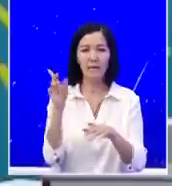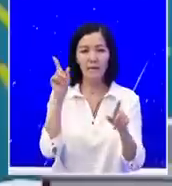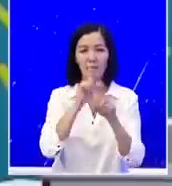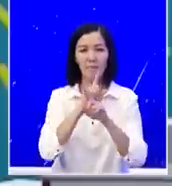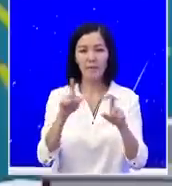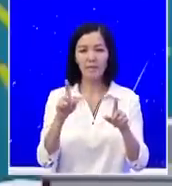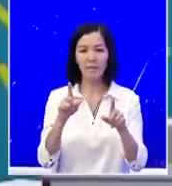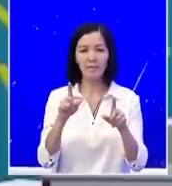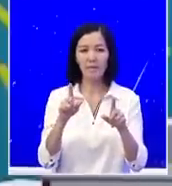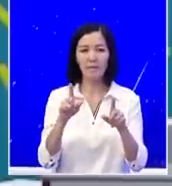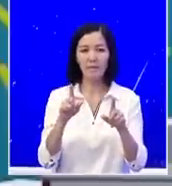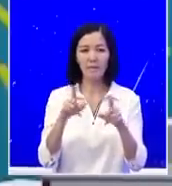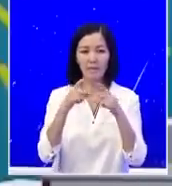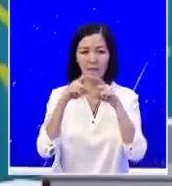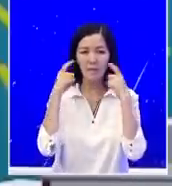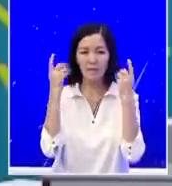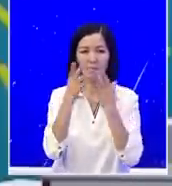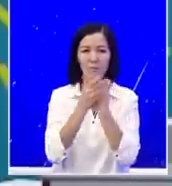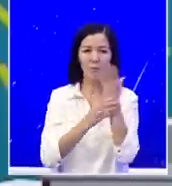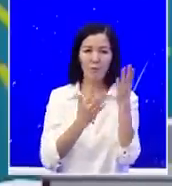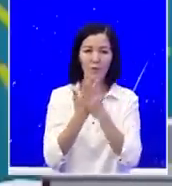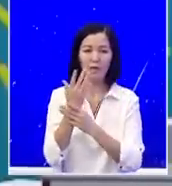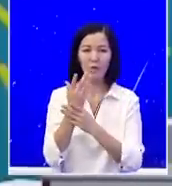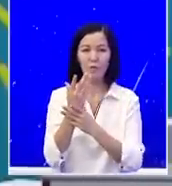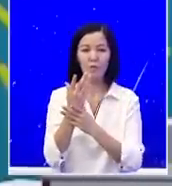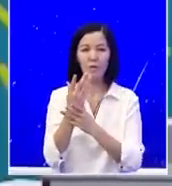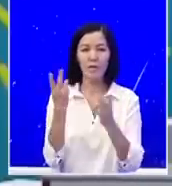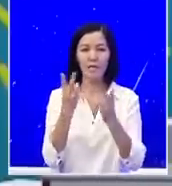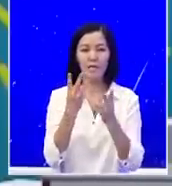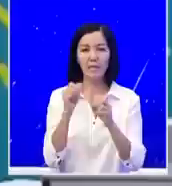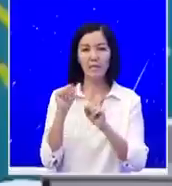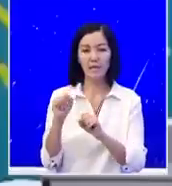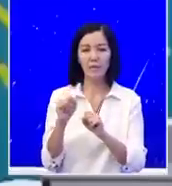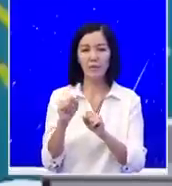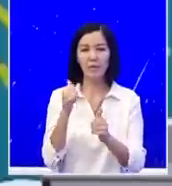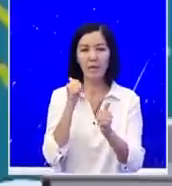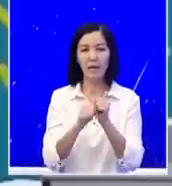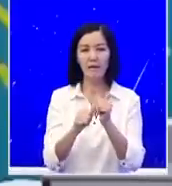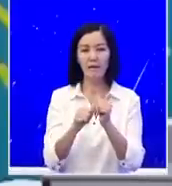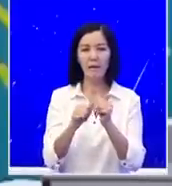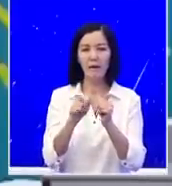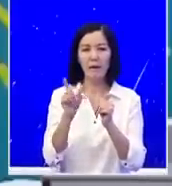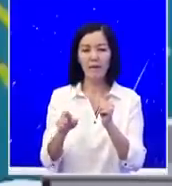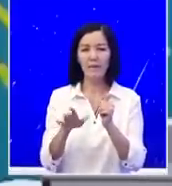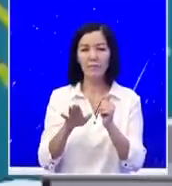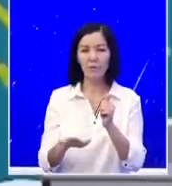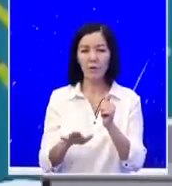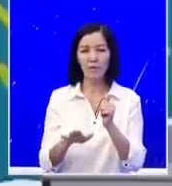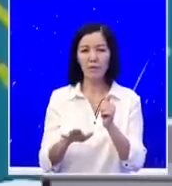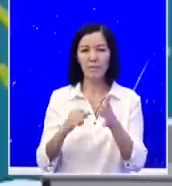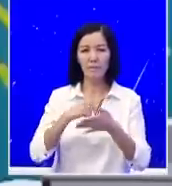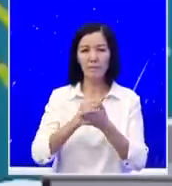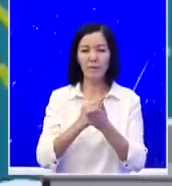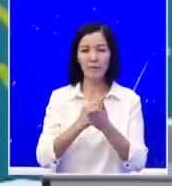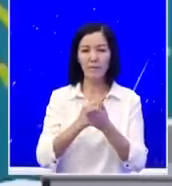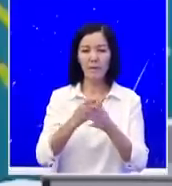формасымен респираторларды киіп бару. Далада әр адам тұратын жерді біз бөлек бекітуіміз керек.